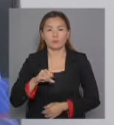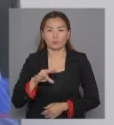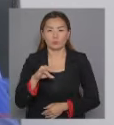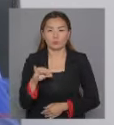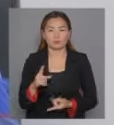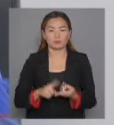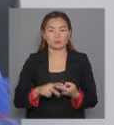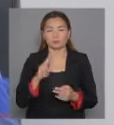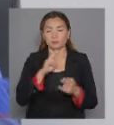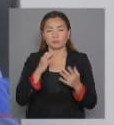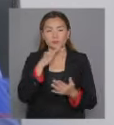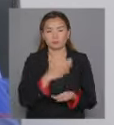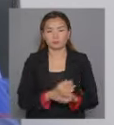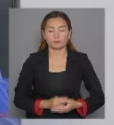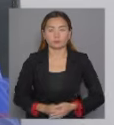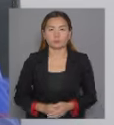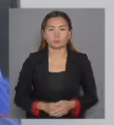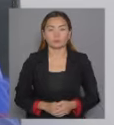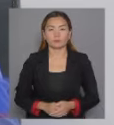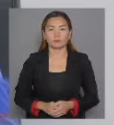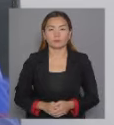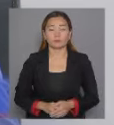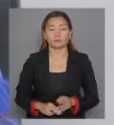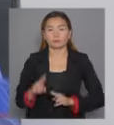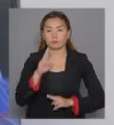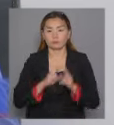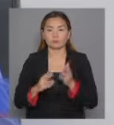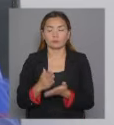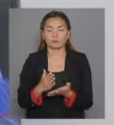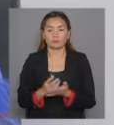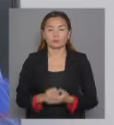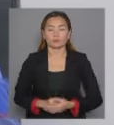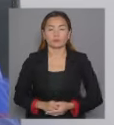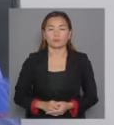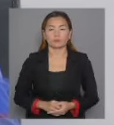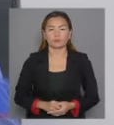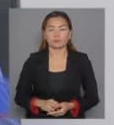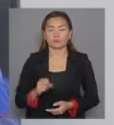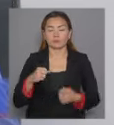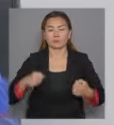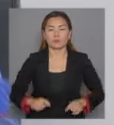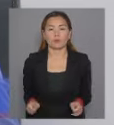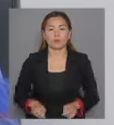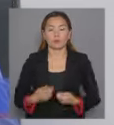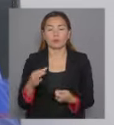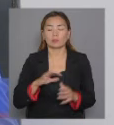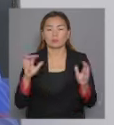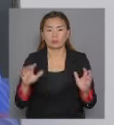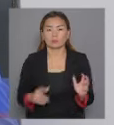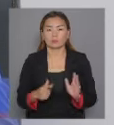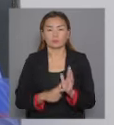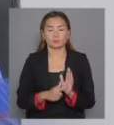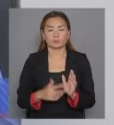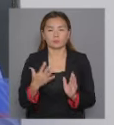байланысты. Егер шағым біздің мекемеге түскеннен кейін, осы биылдан бастап біздер әкімшілік құқық бұзушылық туралы кодекстің